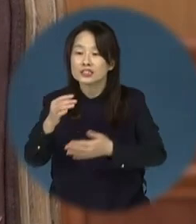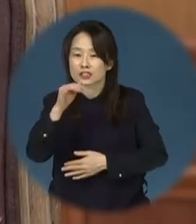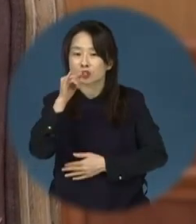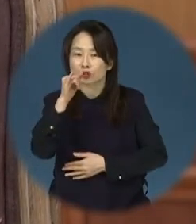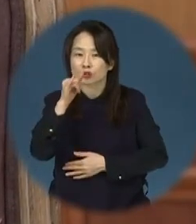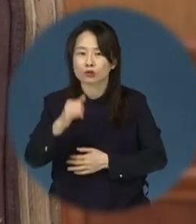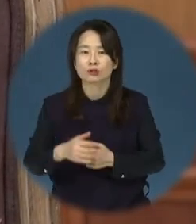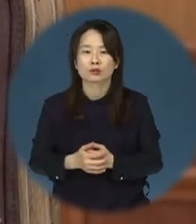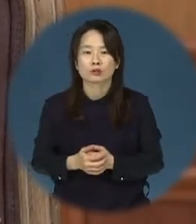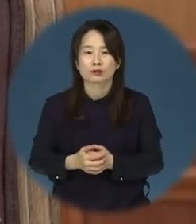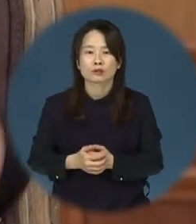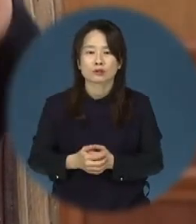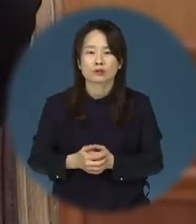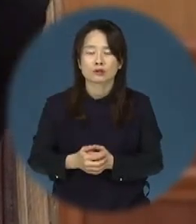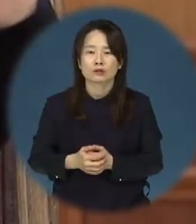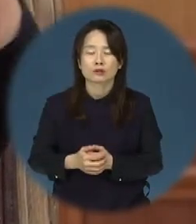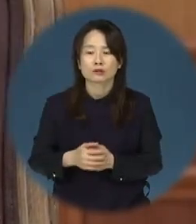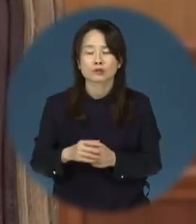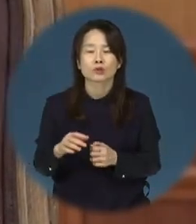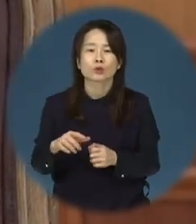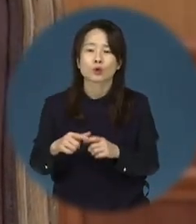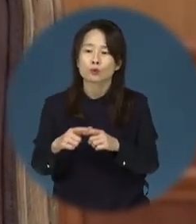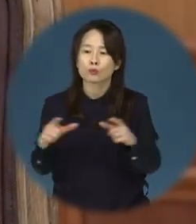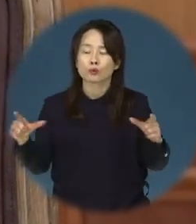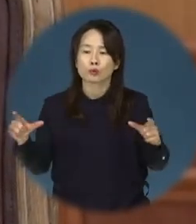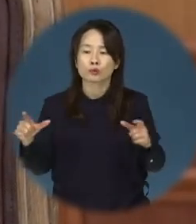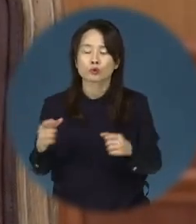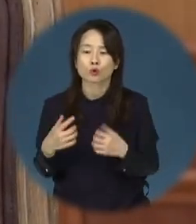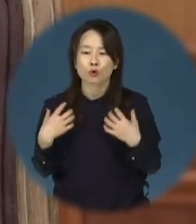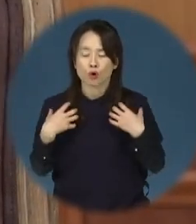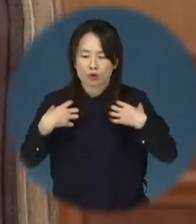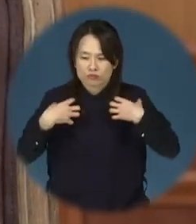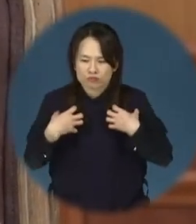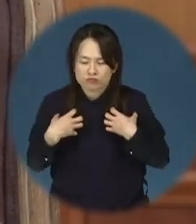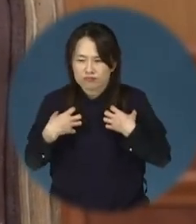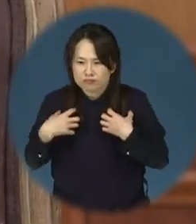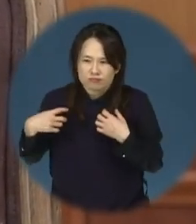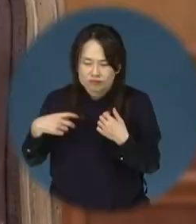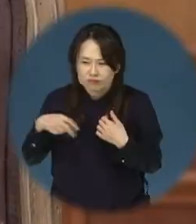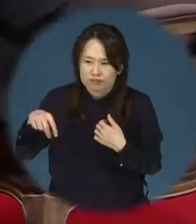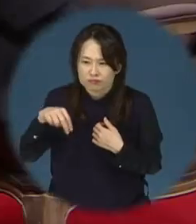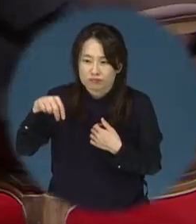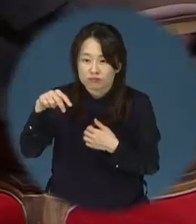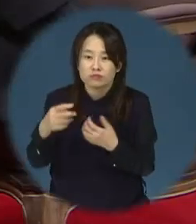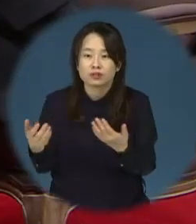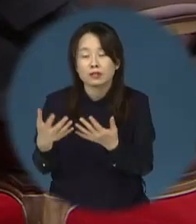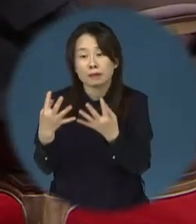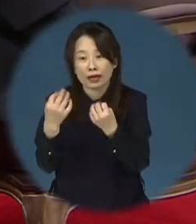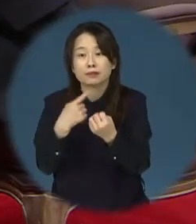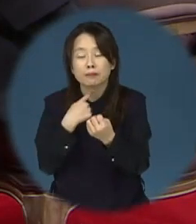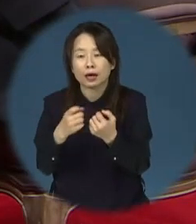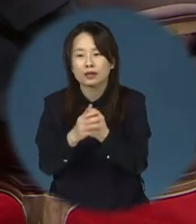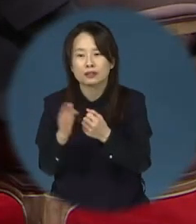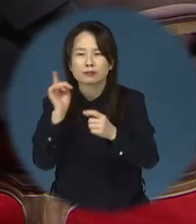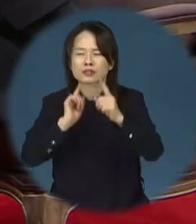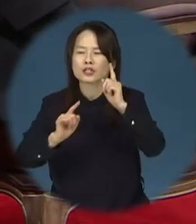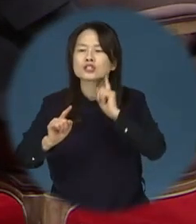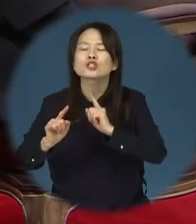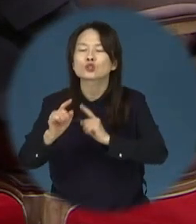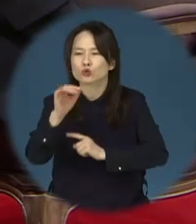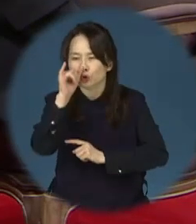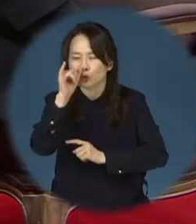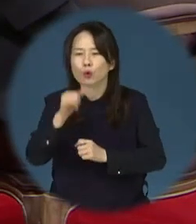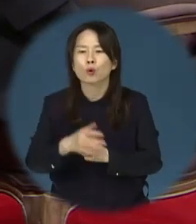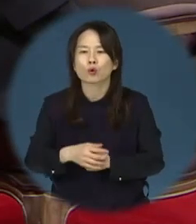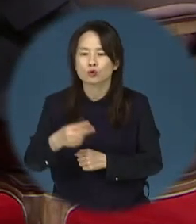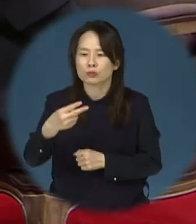하면 대개는 이제 허리 등허리 쪽으로 그 물건 들고 날르는 일이 많으니까 다치기도 하고 예. 뭐 디스크